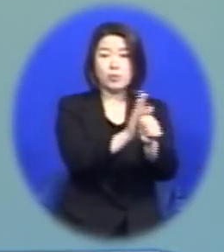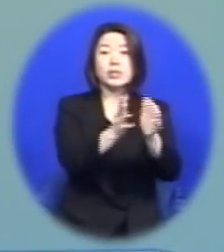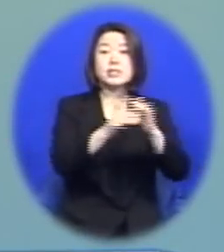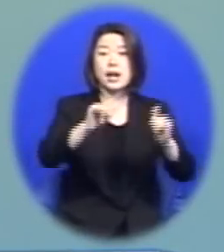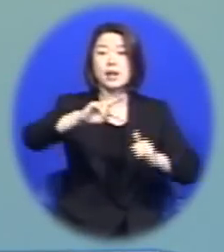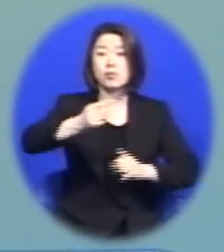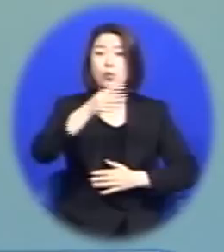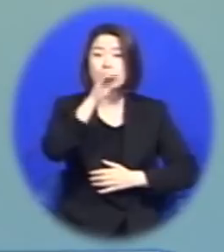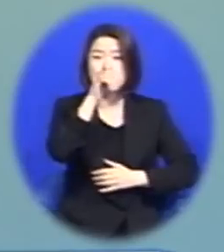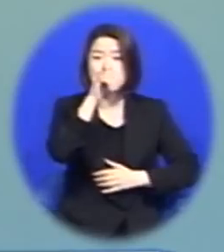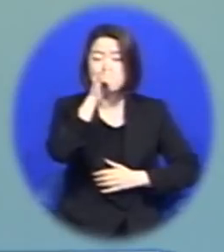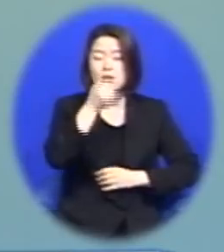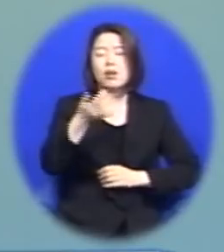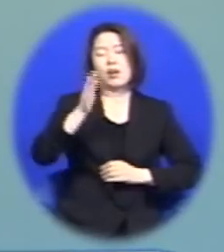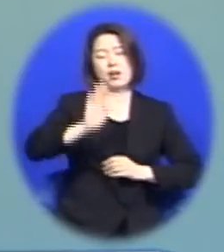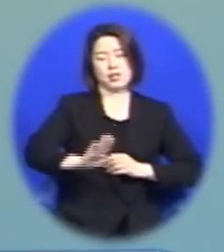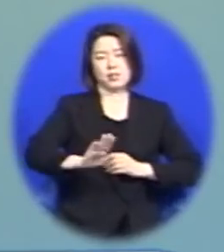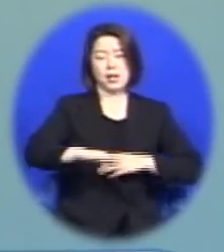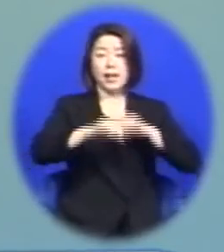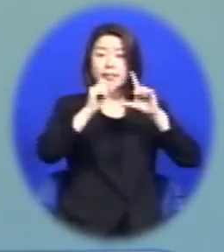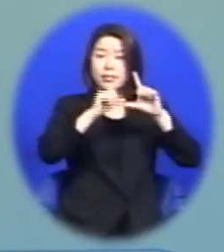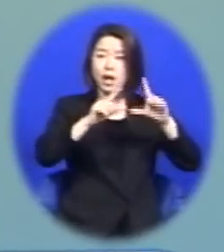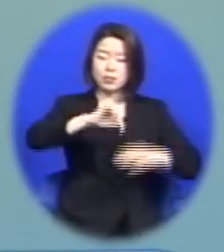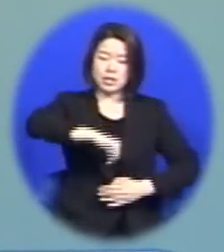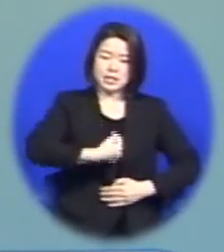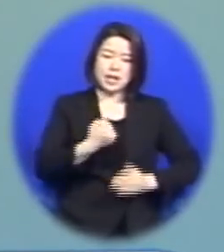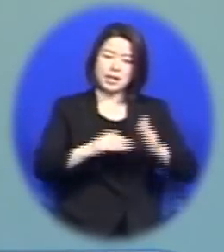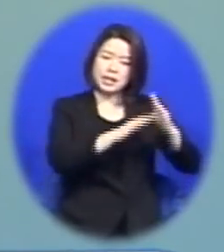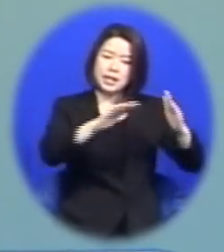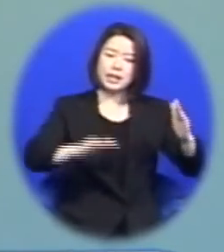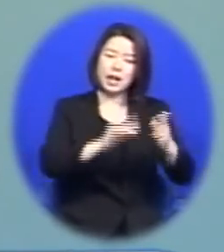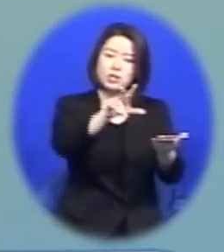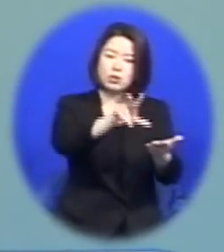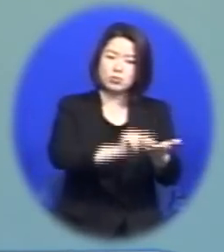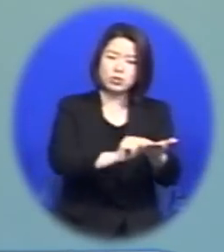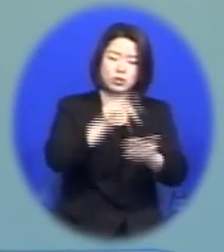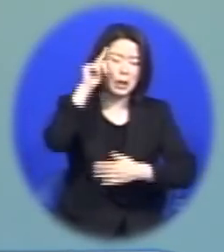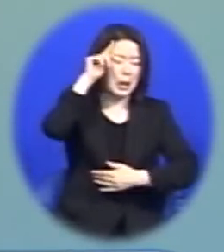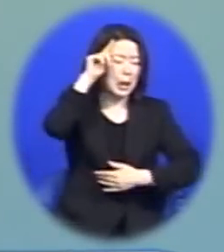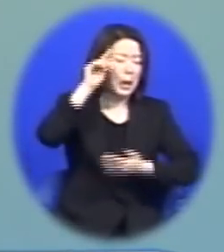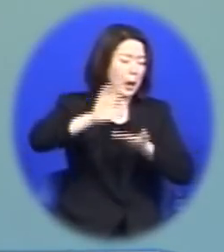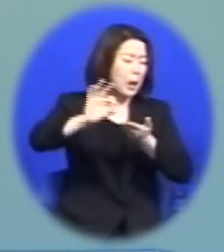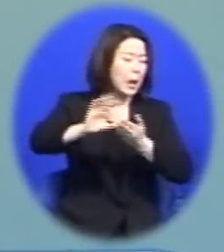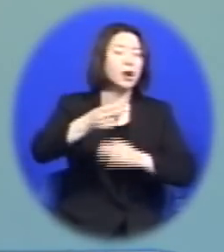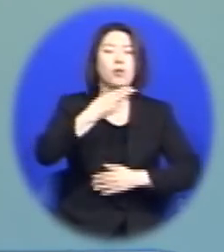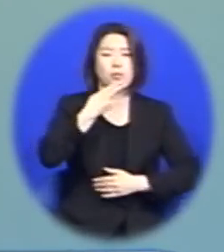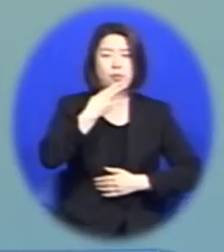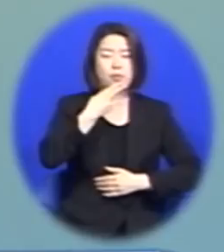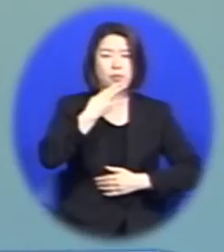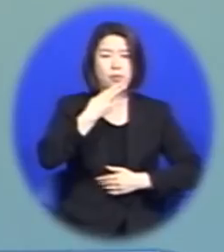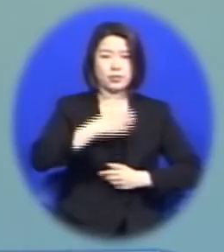대부분은 자기 가정문제 조차도 신경쓰지 않습니다